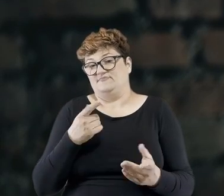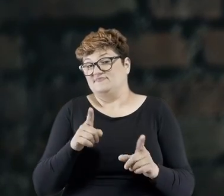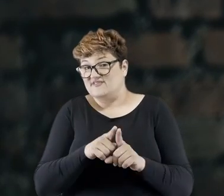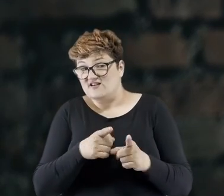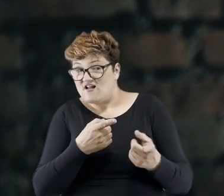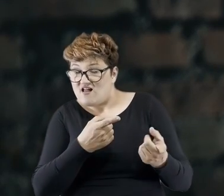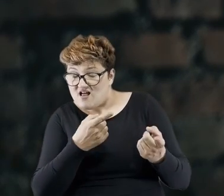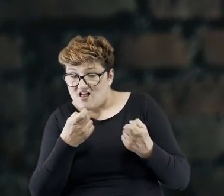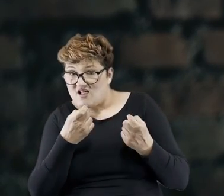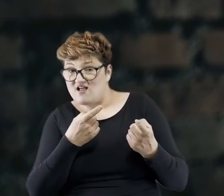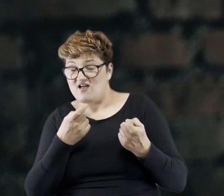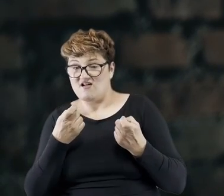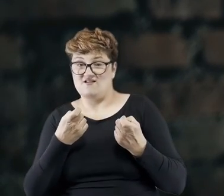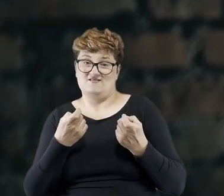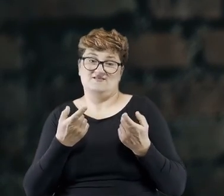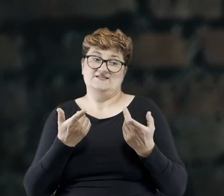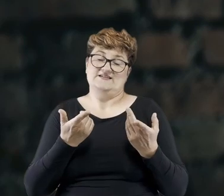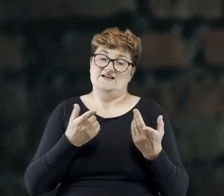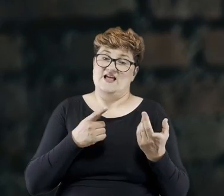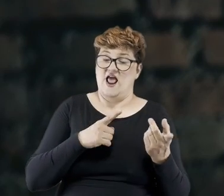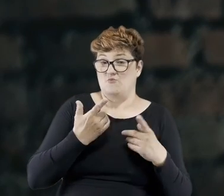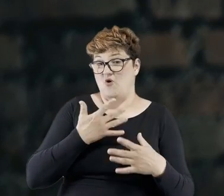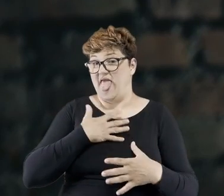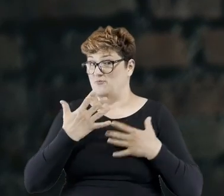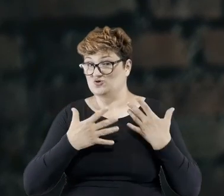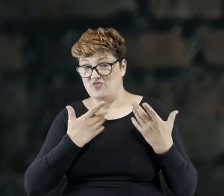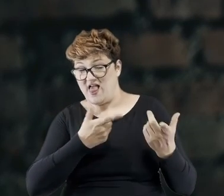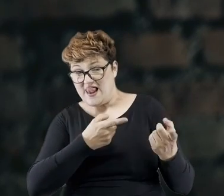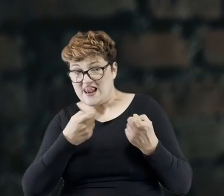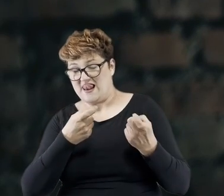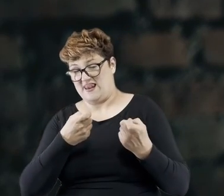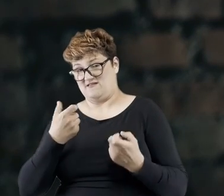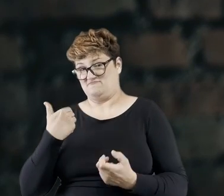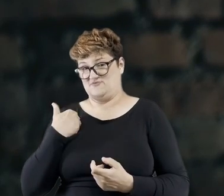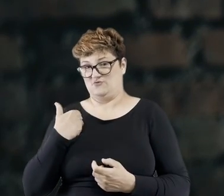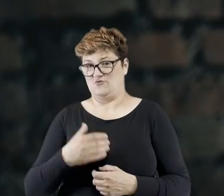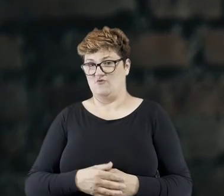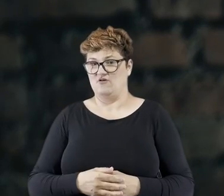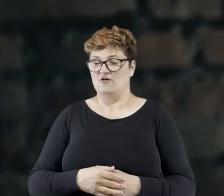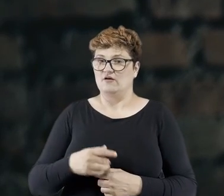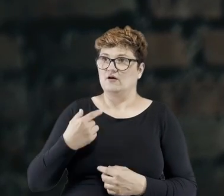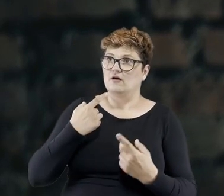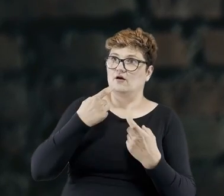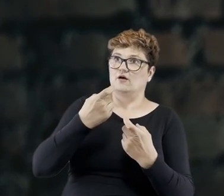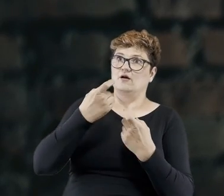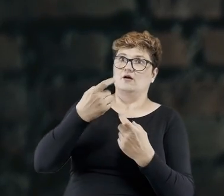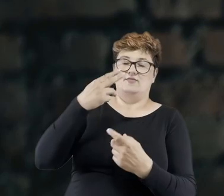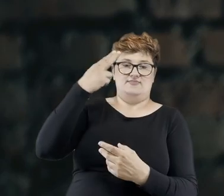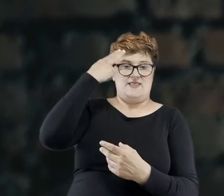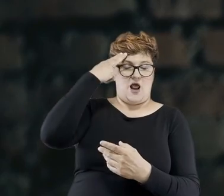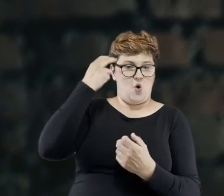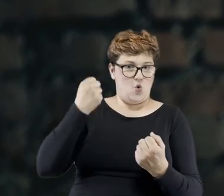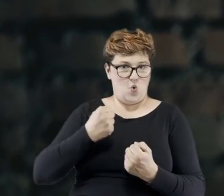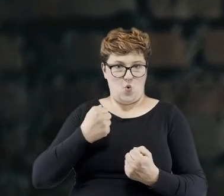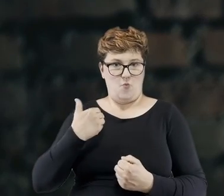tak uwodził, czy też dosłownie, czy też emocjonalnie. I ona bardzo ją ten ojciec